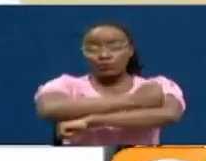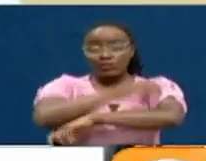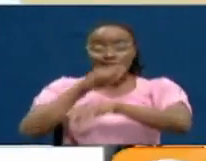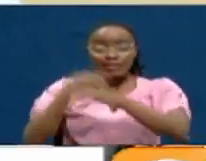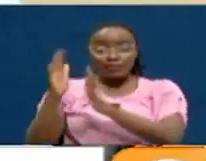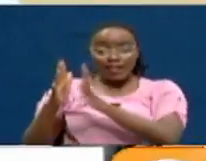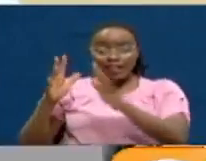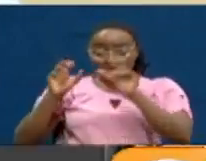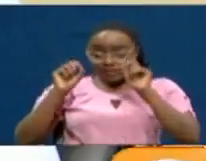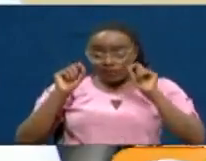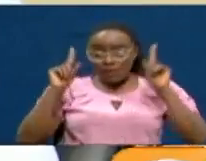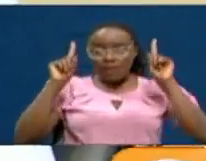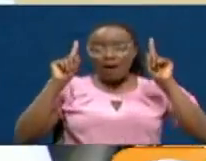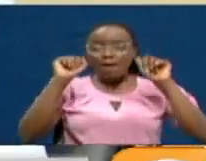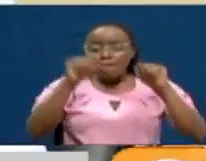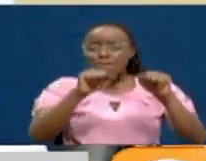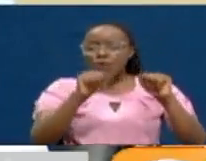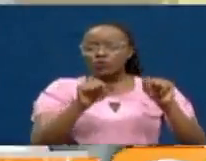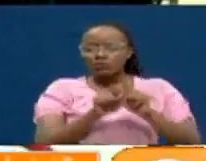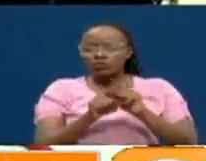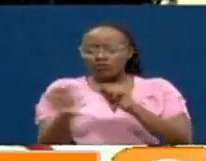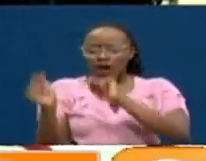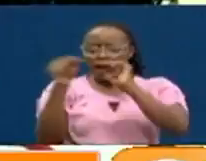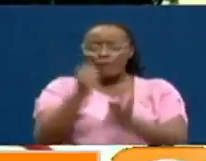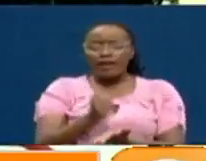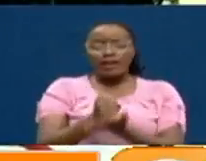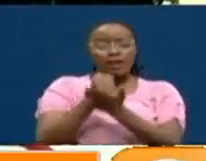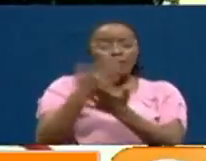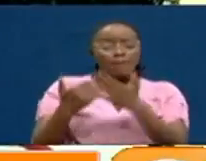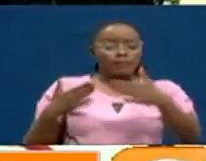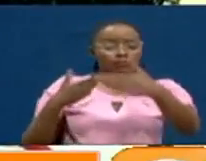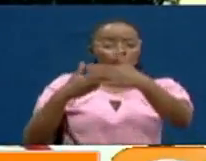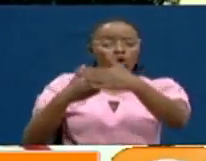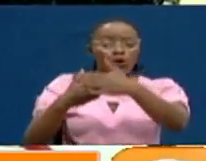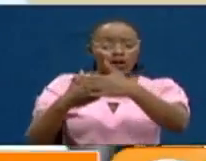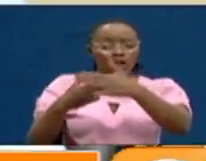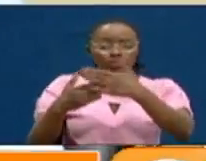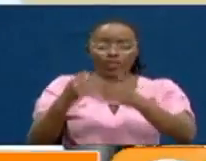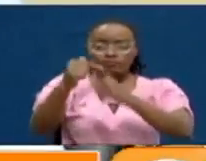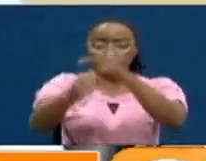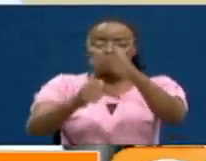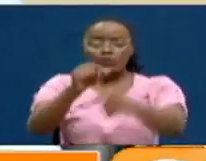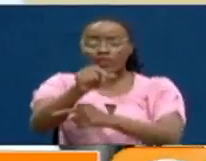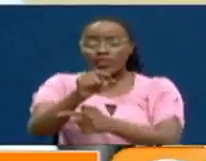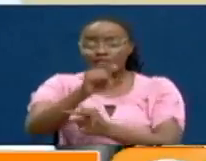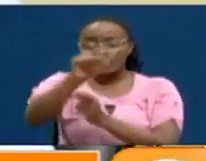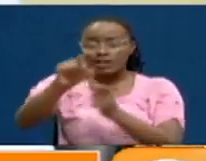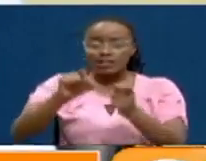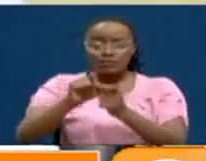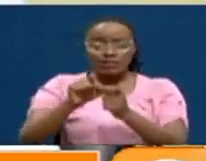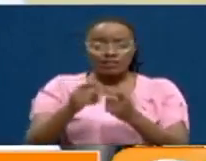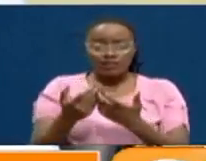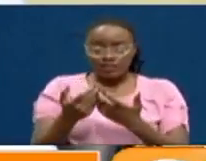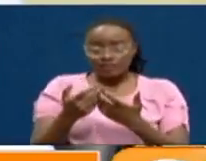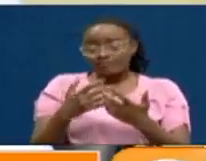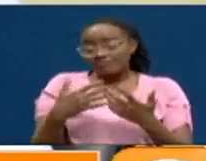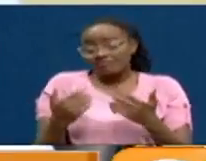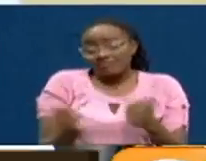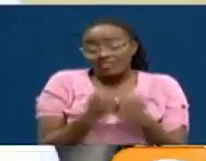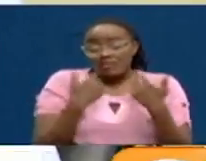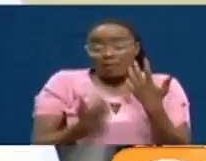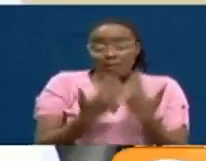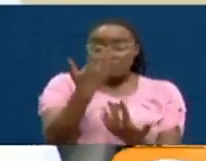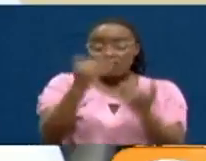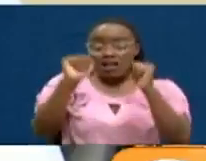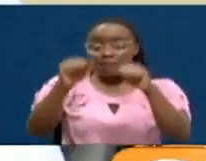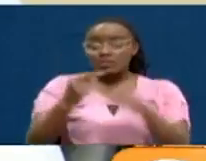alert enough, he's able actually to intervene and maybe stop the progress of that particular incident. Maybe a fire,